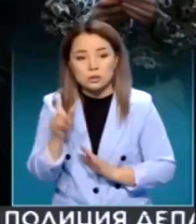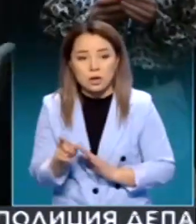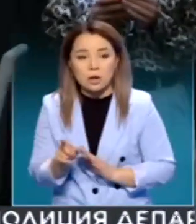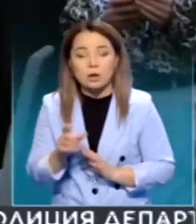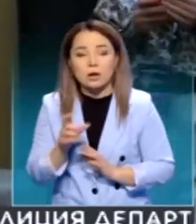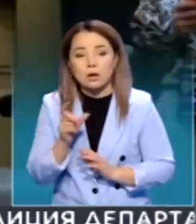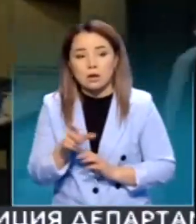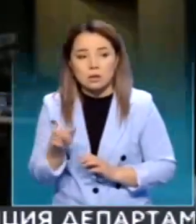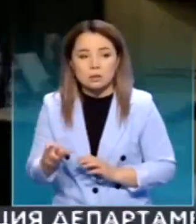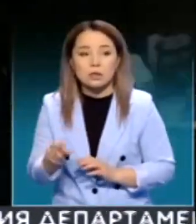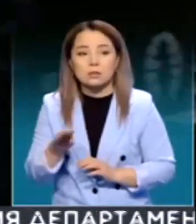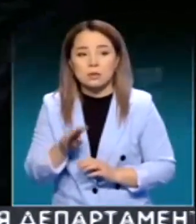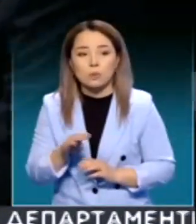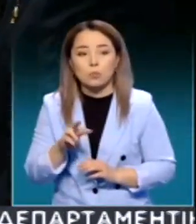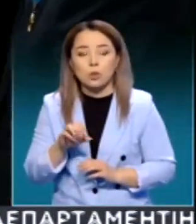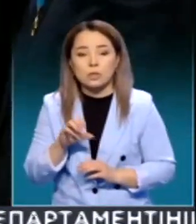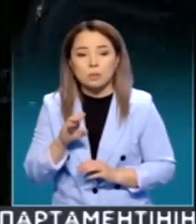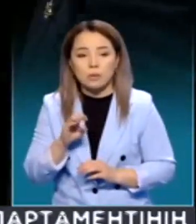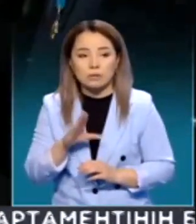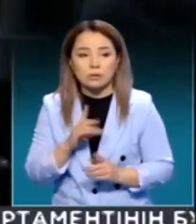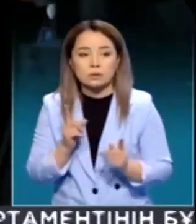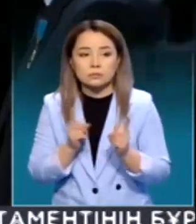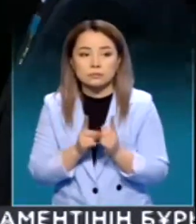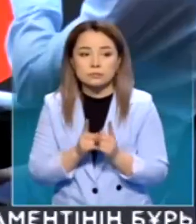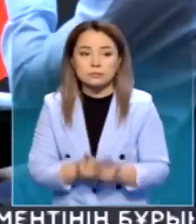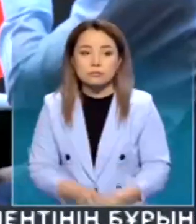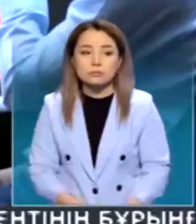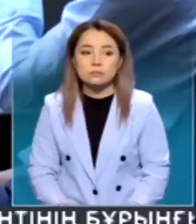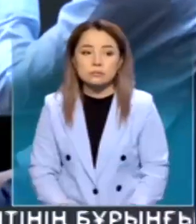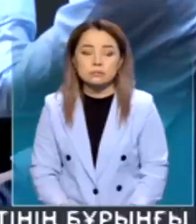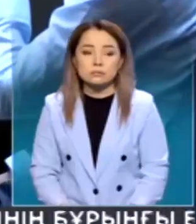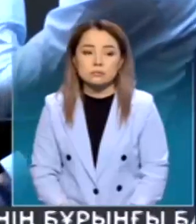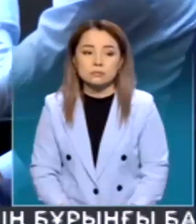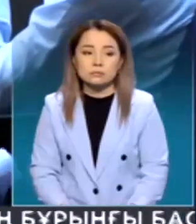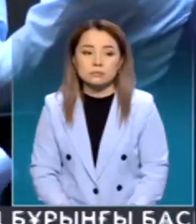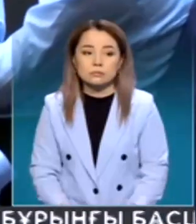халық қаһарманы Талғат Мұсабаев жасады.